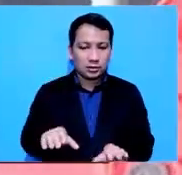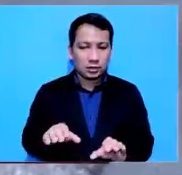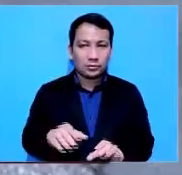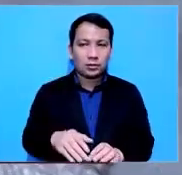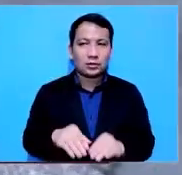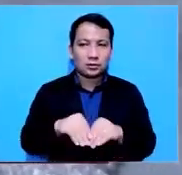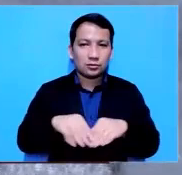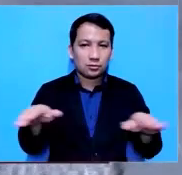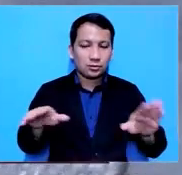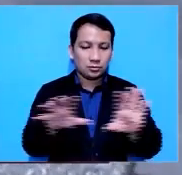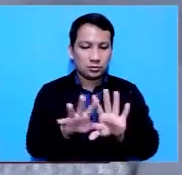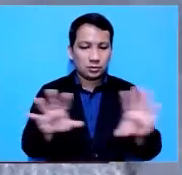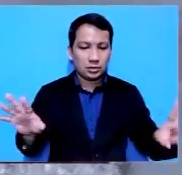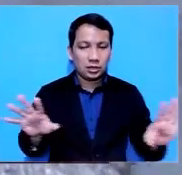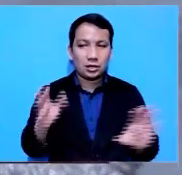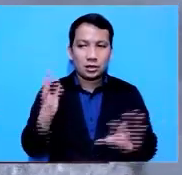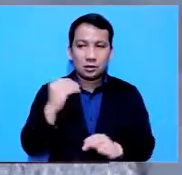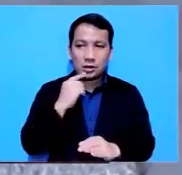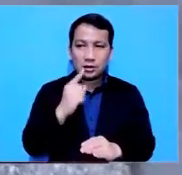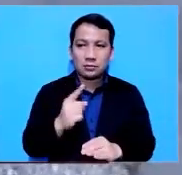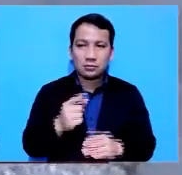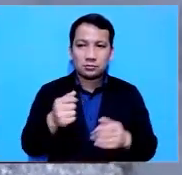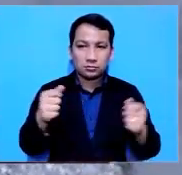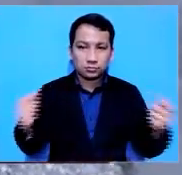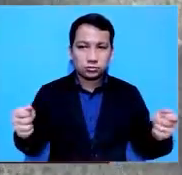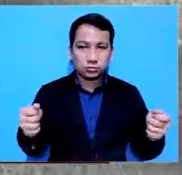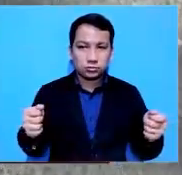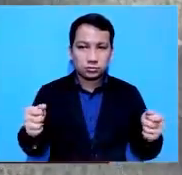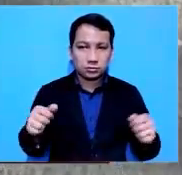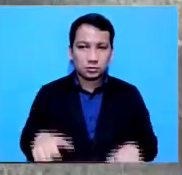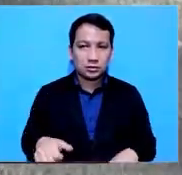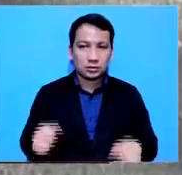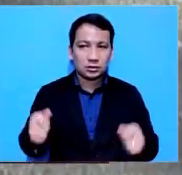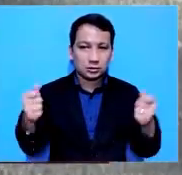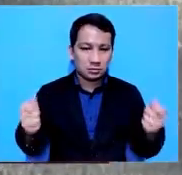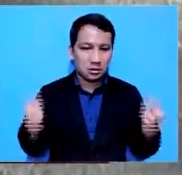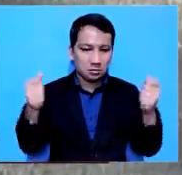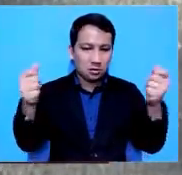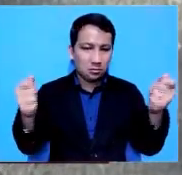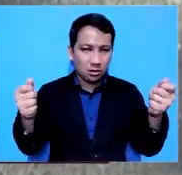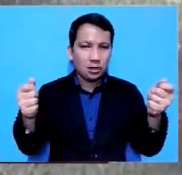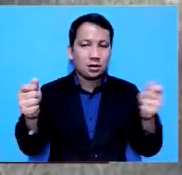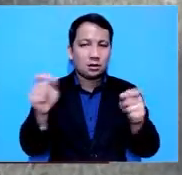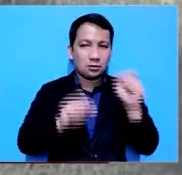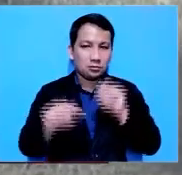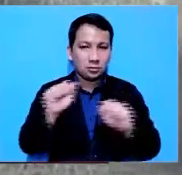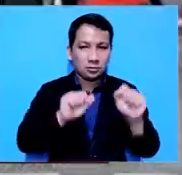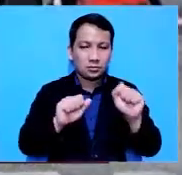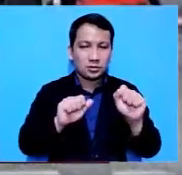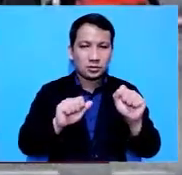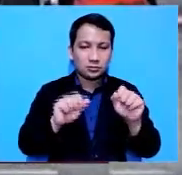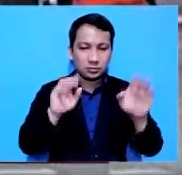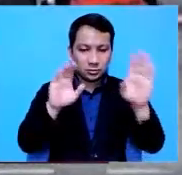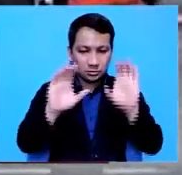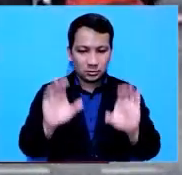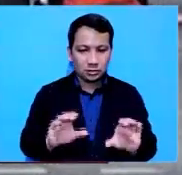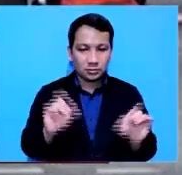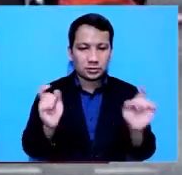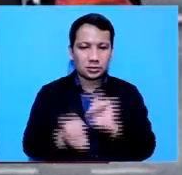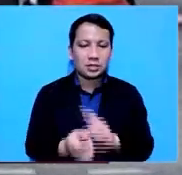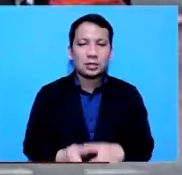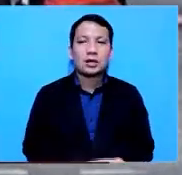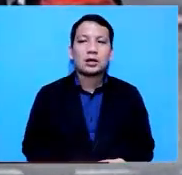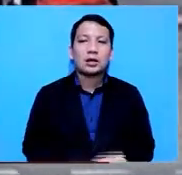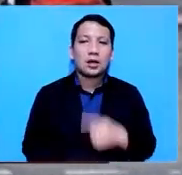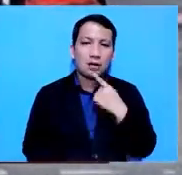sa gitna ng kalsada at idinikit ang kanilang mga kamay sa semento bilang panawagang umaksyon sa problema sa climate change. Sa isang